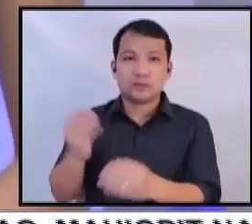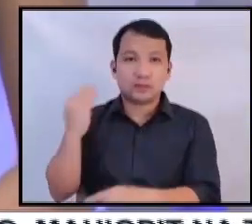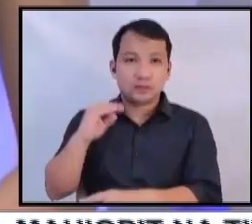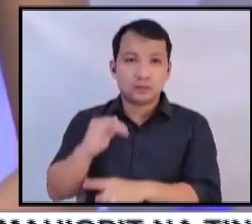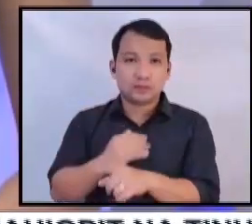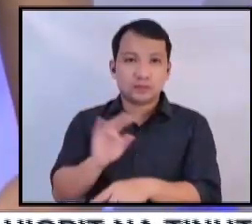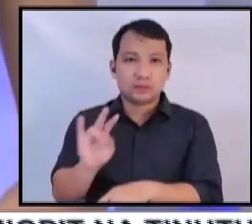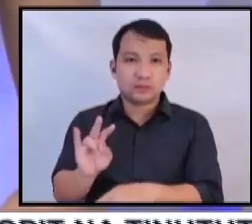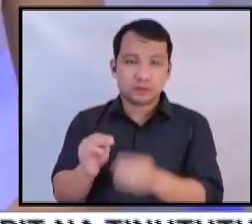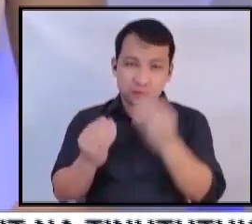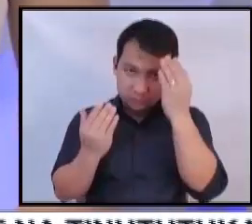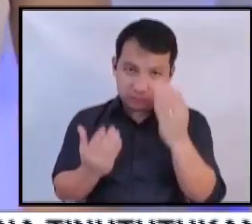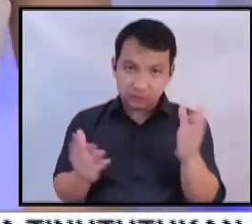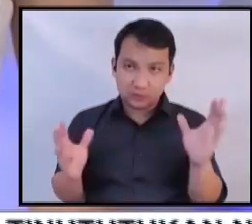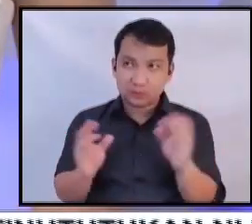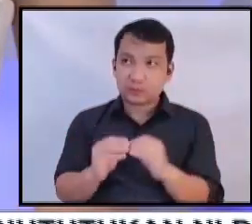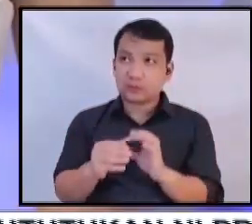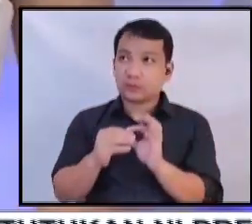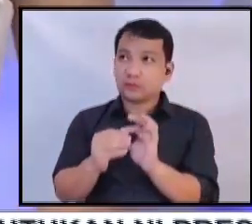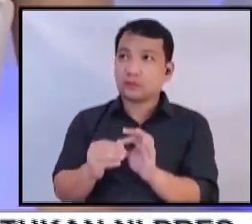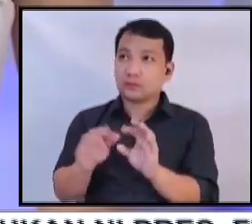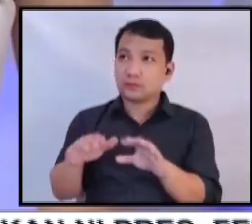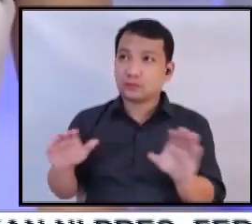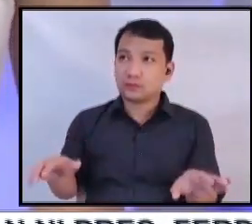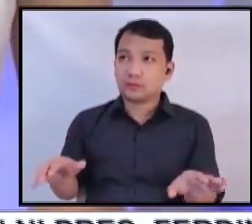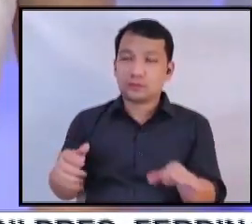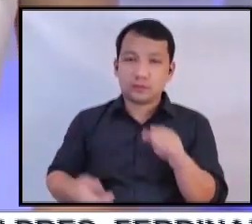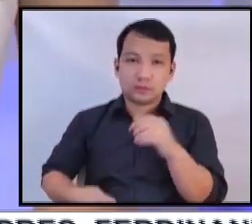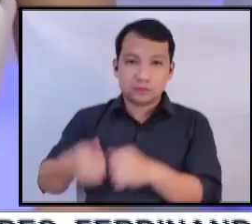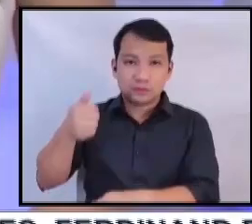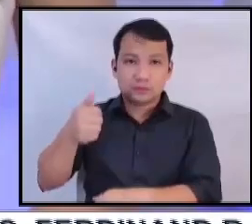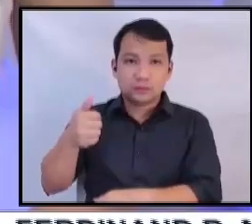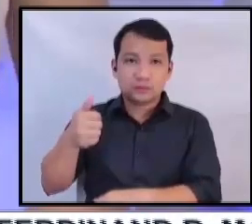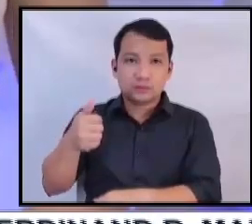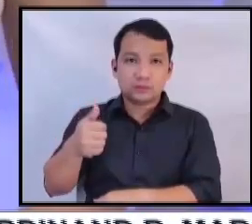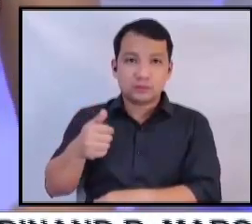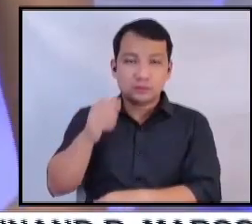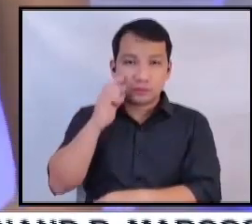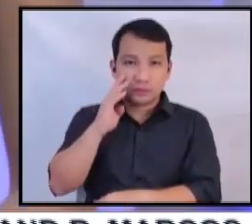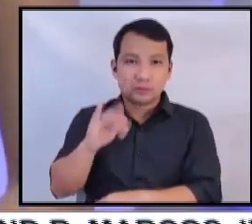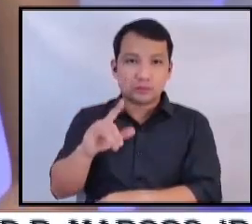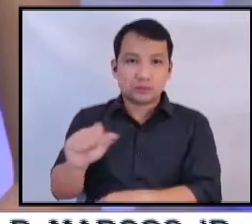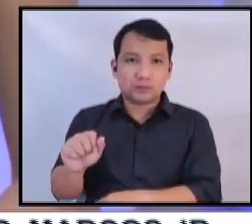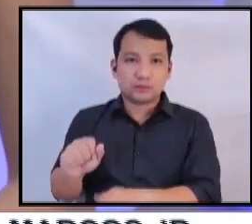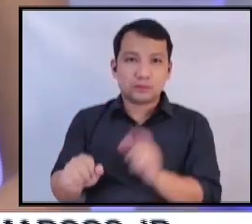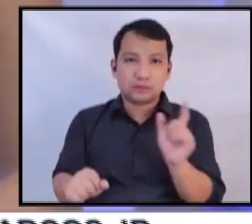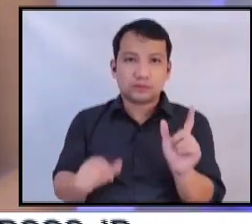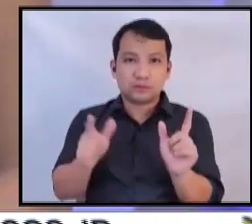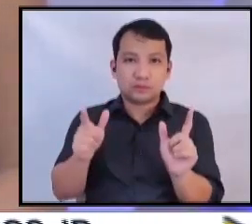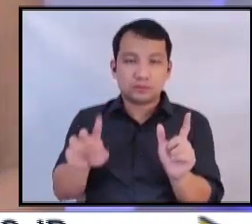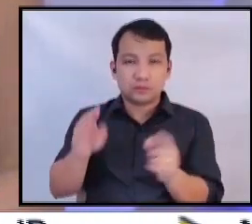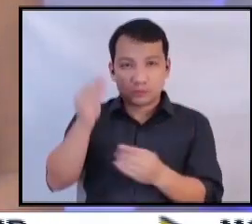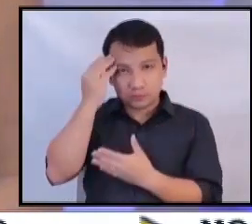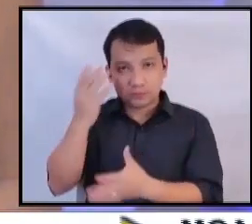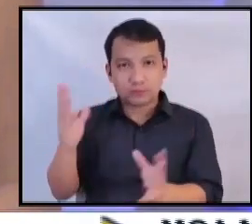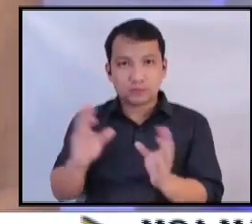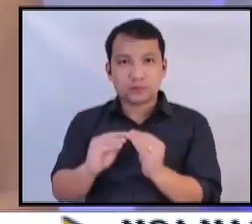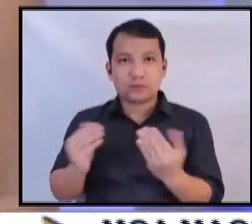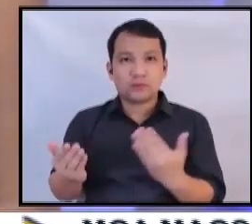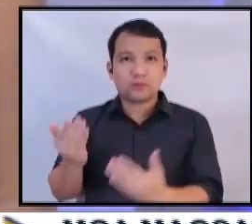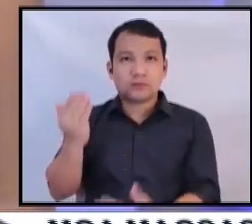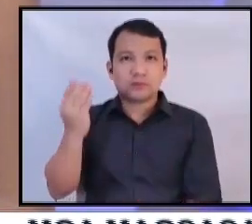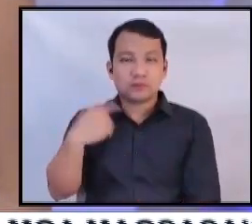ay kinurunahan ang mga kababaihang nagwagi sa Binibining Pilipinas 2024. At ngayong umaga, kasama po natin